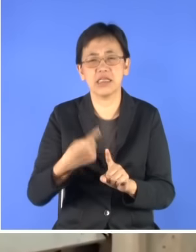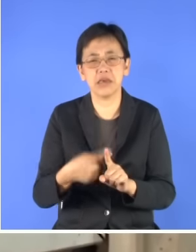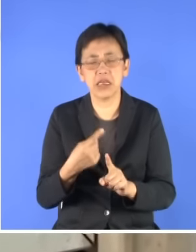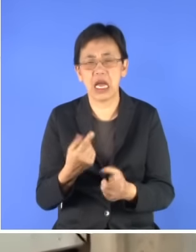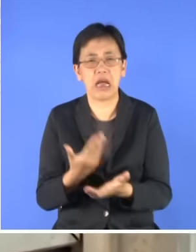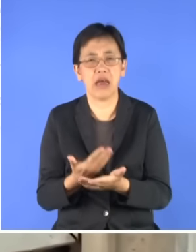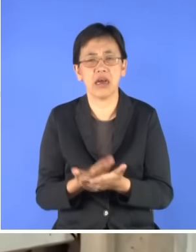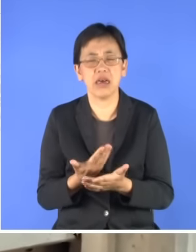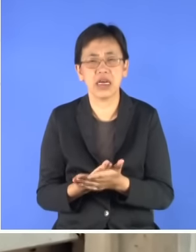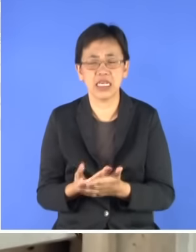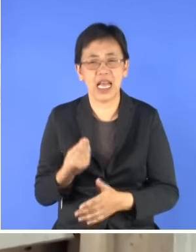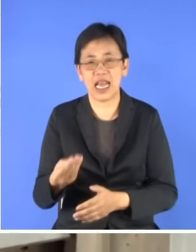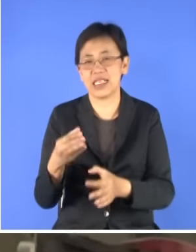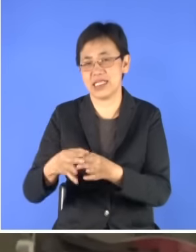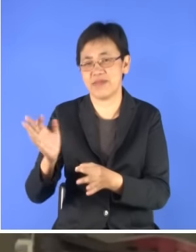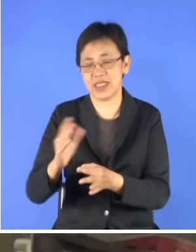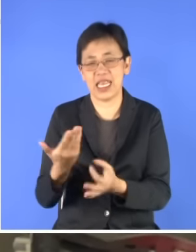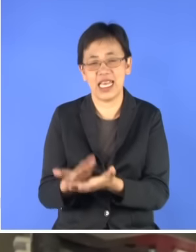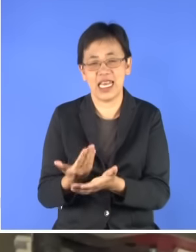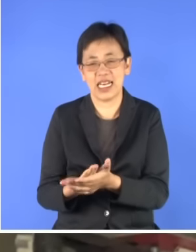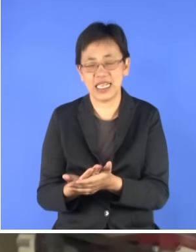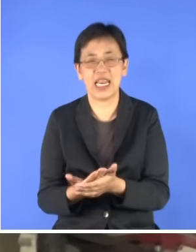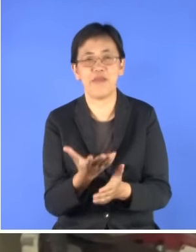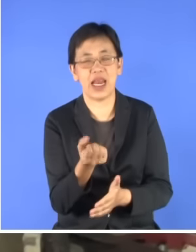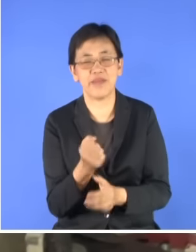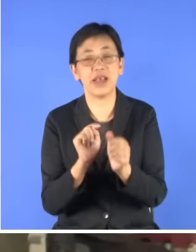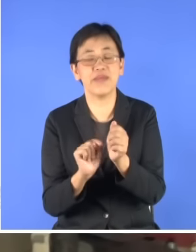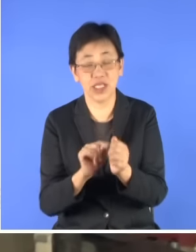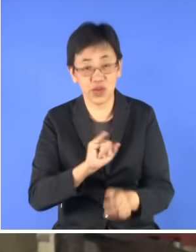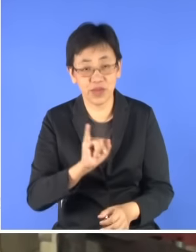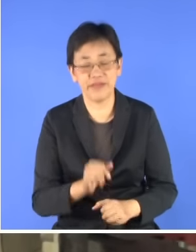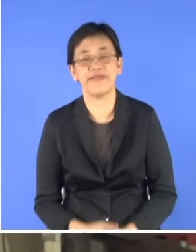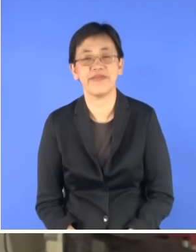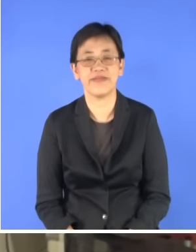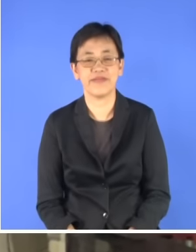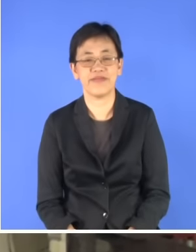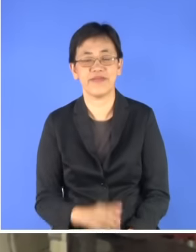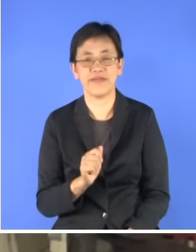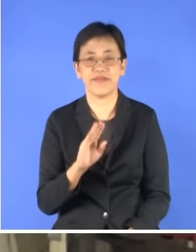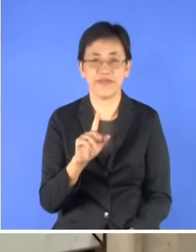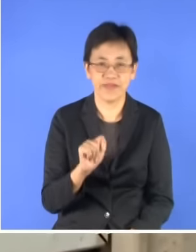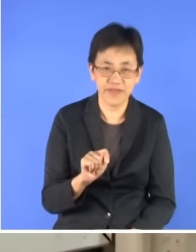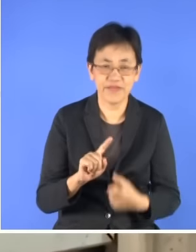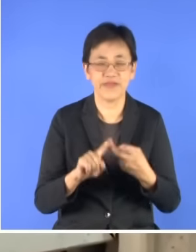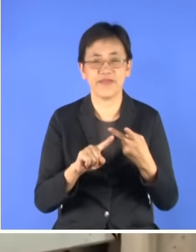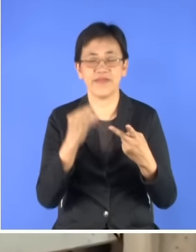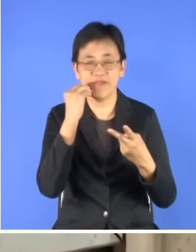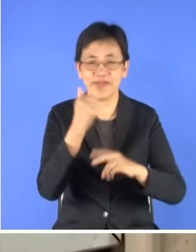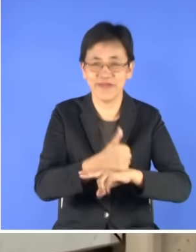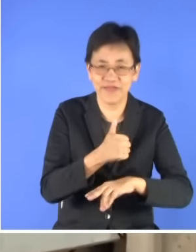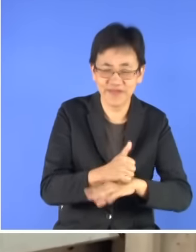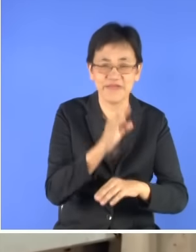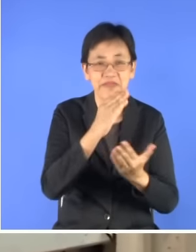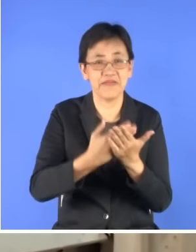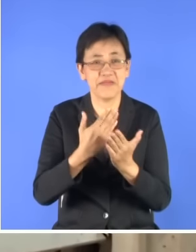าทางธนาคารมันจะต้องไปรับที่อำเภอใช่ไหม ค่ะ บรรดาอบต.บรรดาผู้ใหญ่บ้านเนี่ยเวลาเงินเดือน